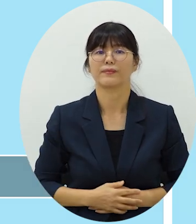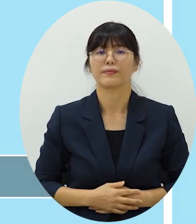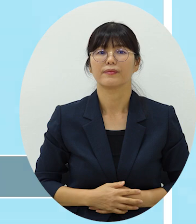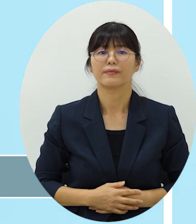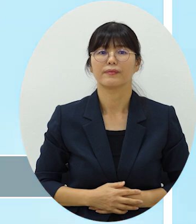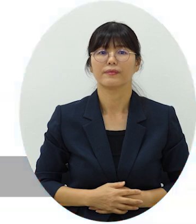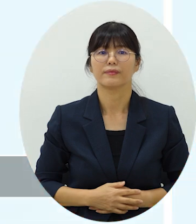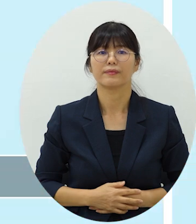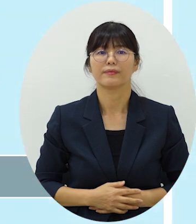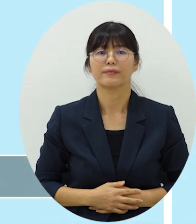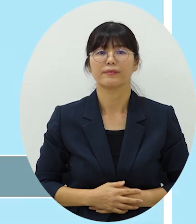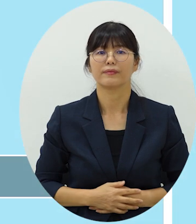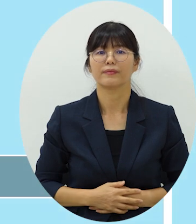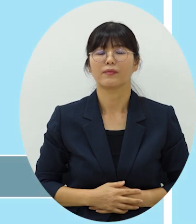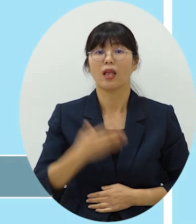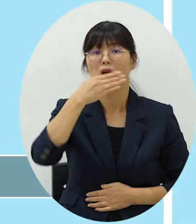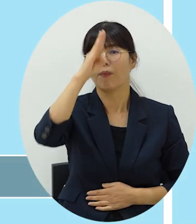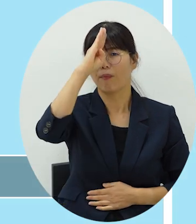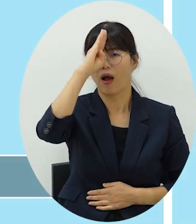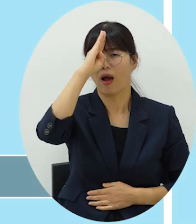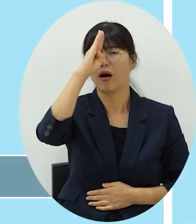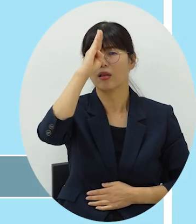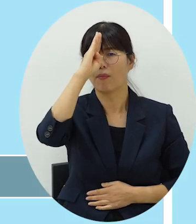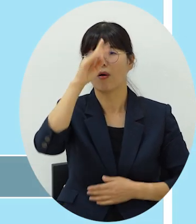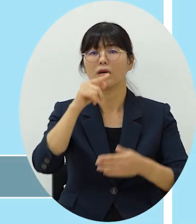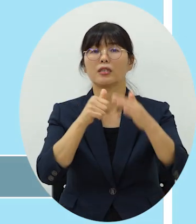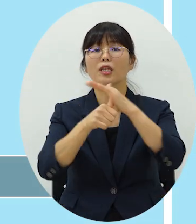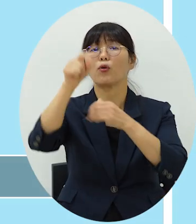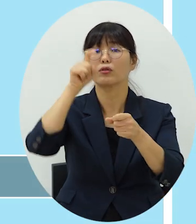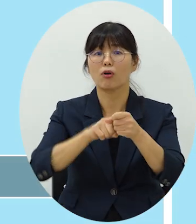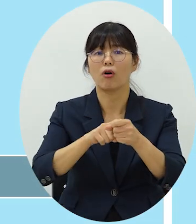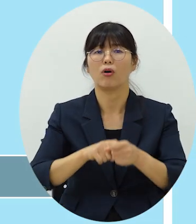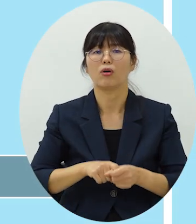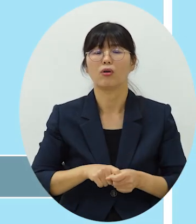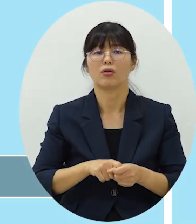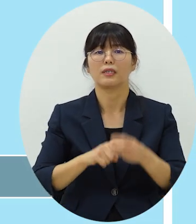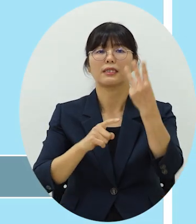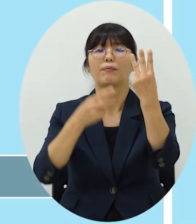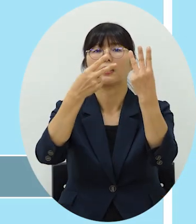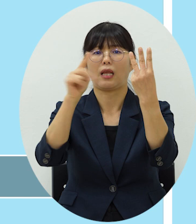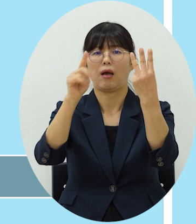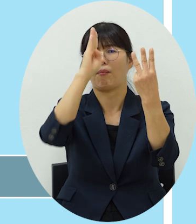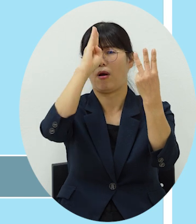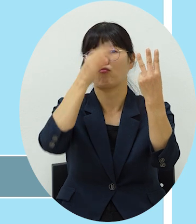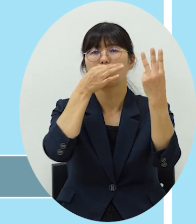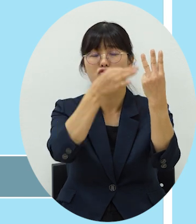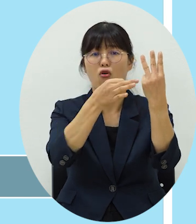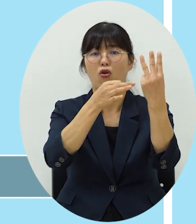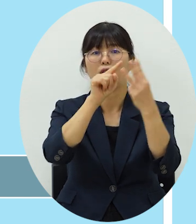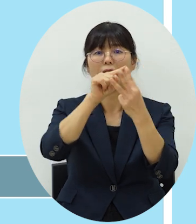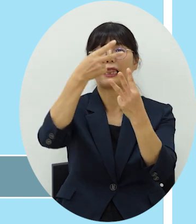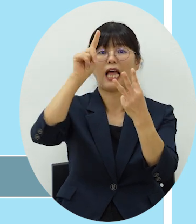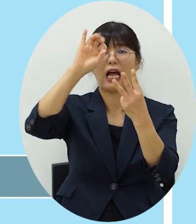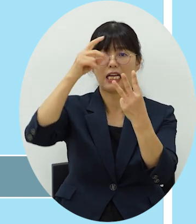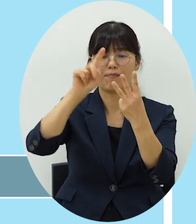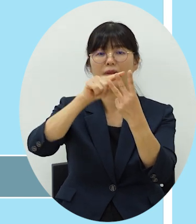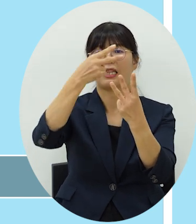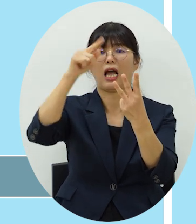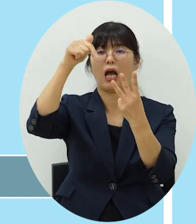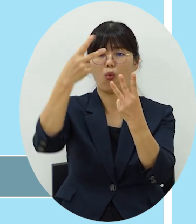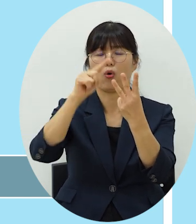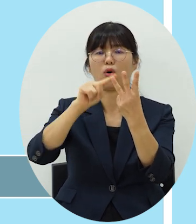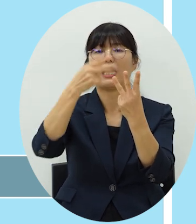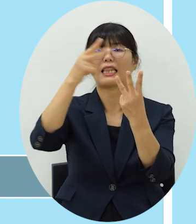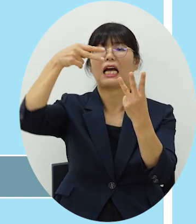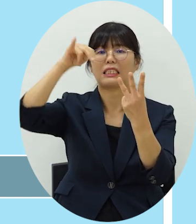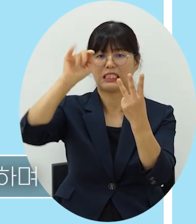원인이 있습니다. 당뇨병의 증상으로는 대표적으로 3다 증상이라 일컫는 다음, 다뇨,